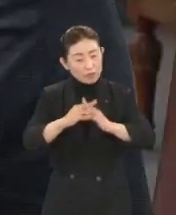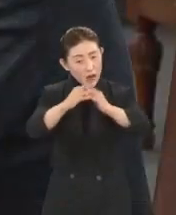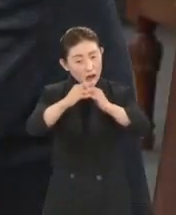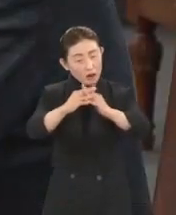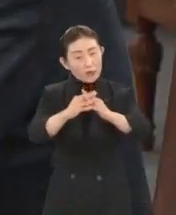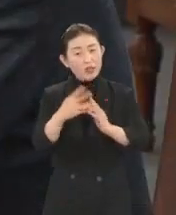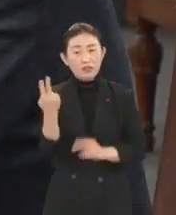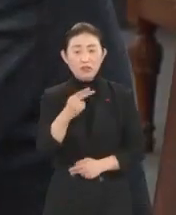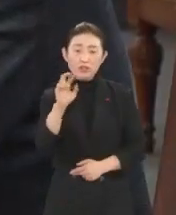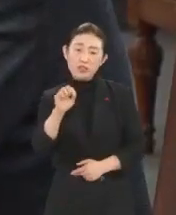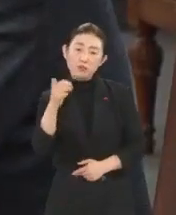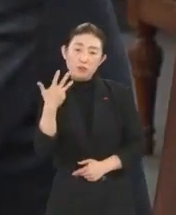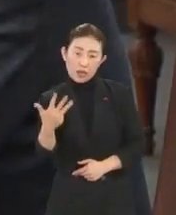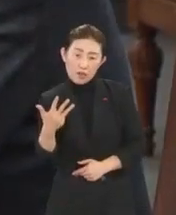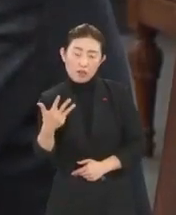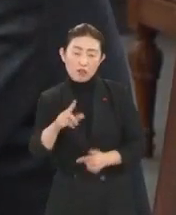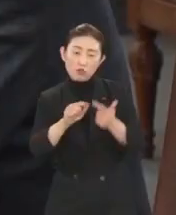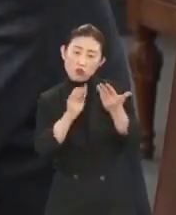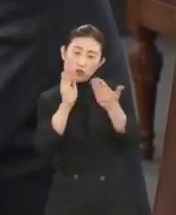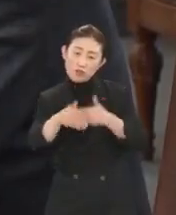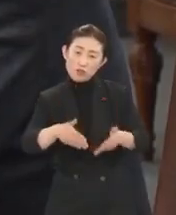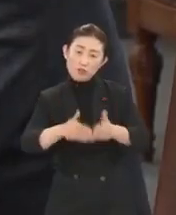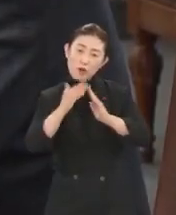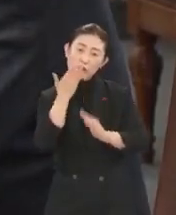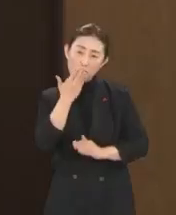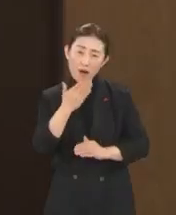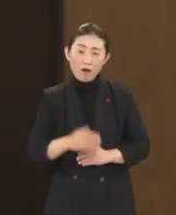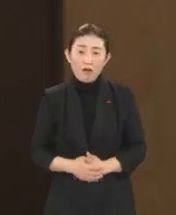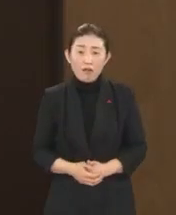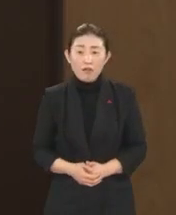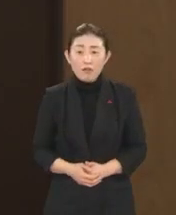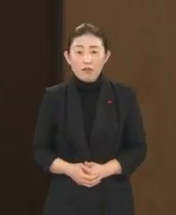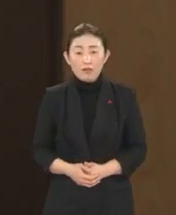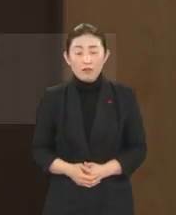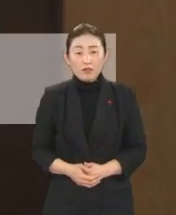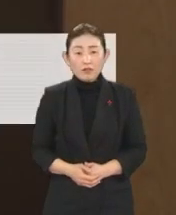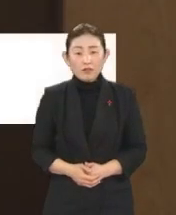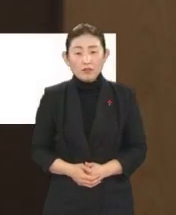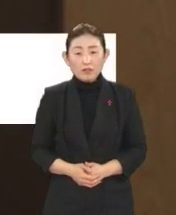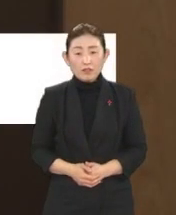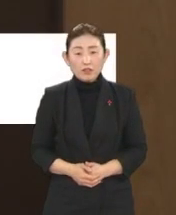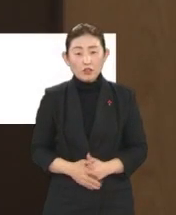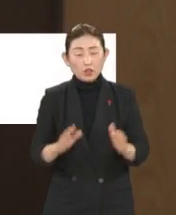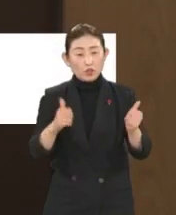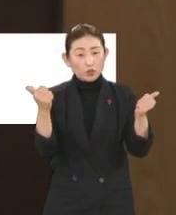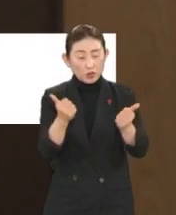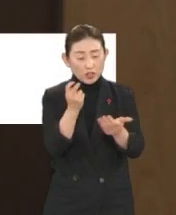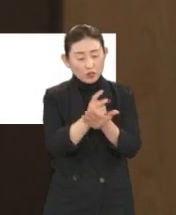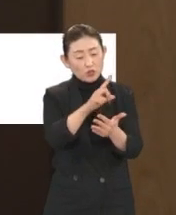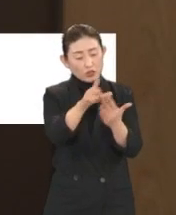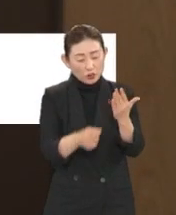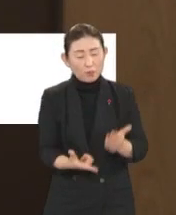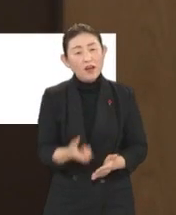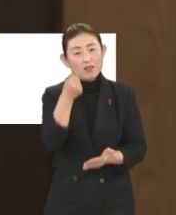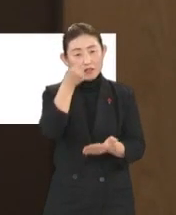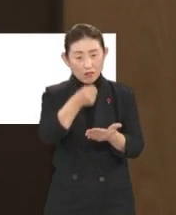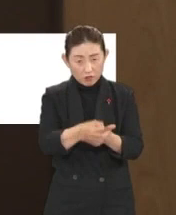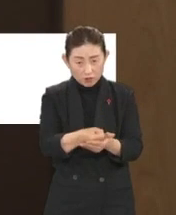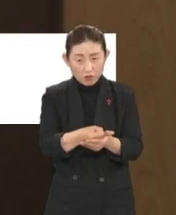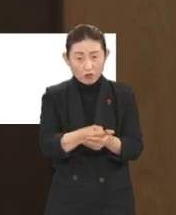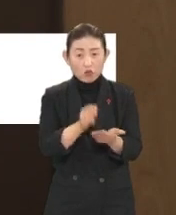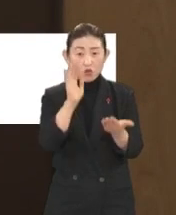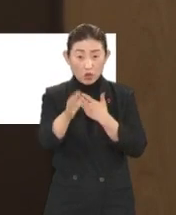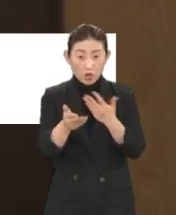감안해도 2028년 하반기에 완공됩니다. 빠른 시일 내에 국회 규칙을 제정하고요. 국회